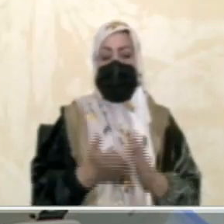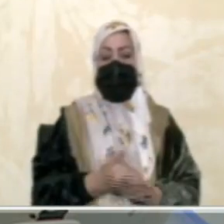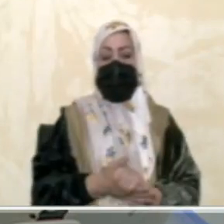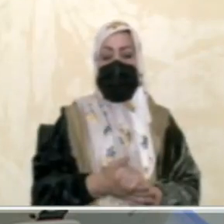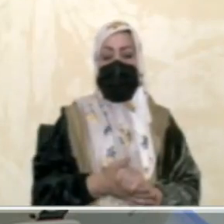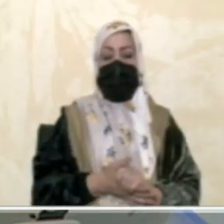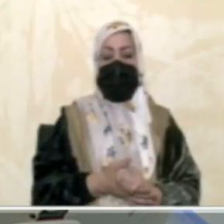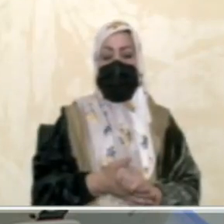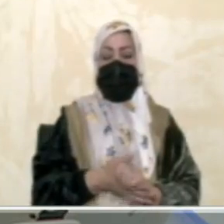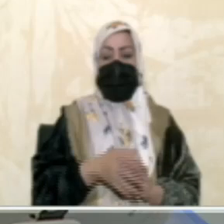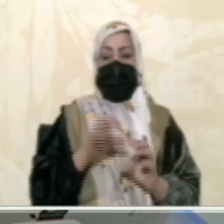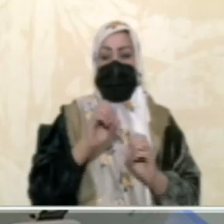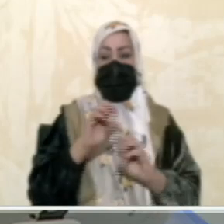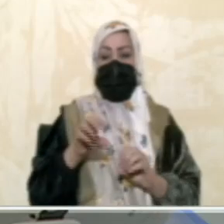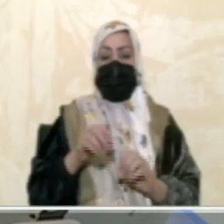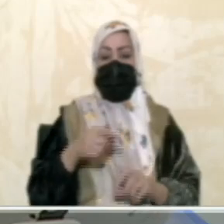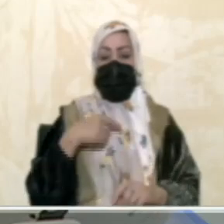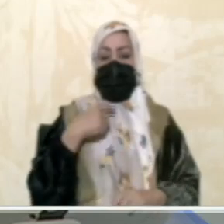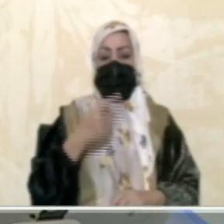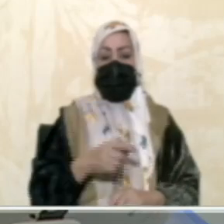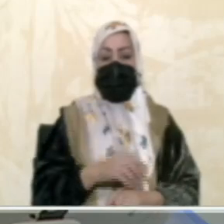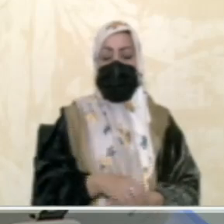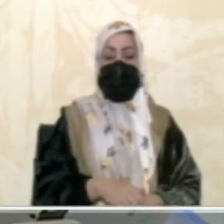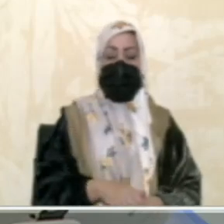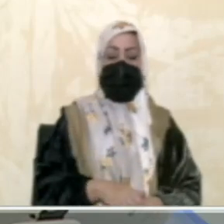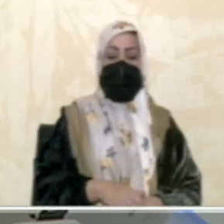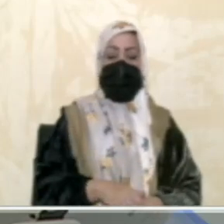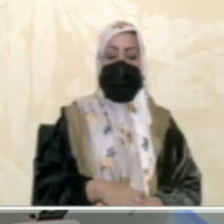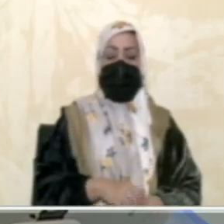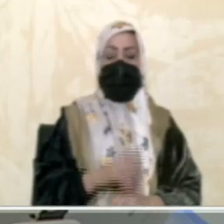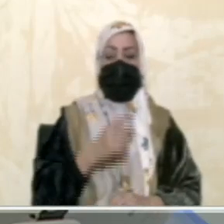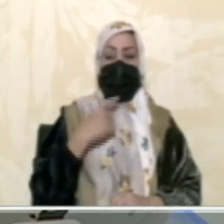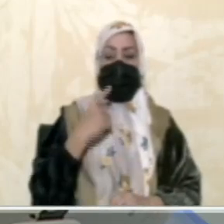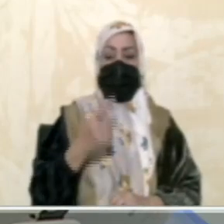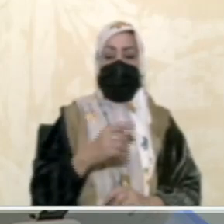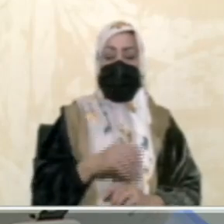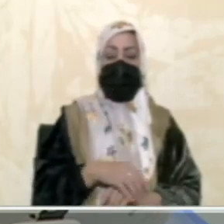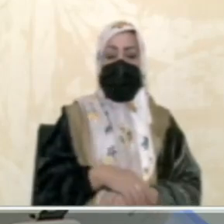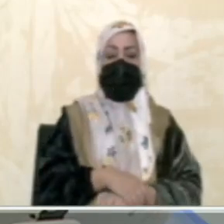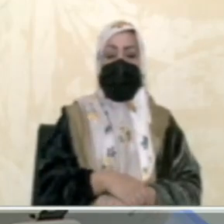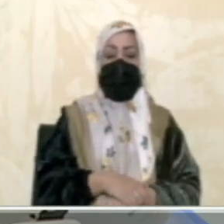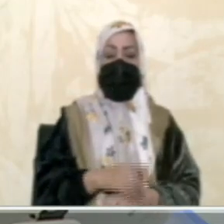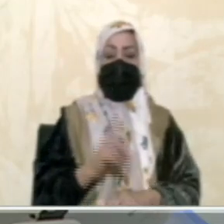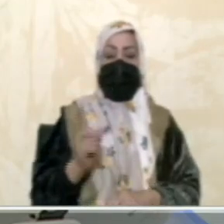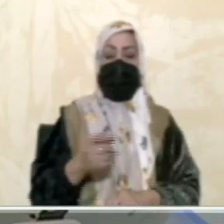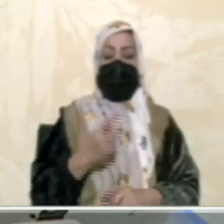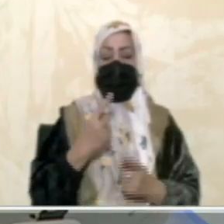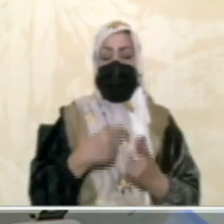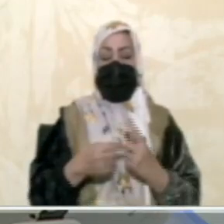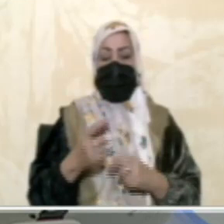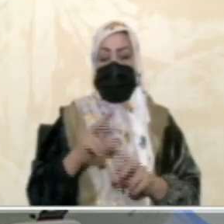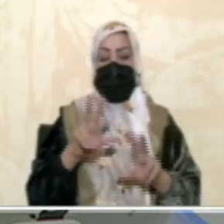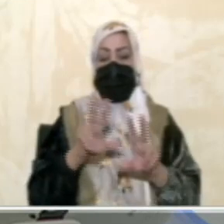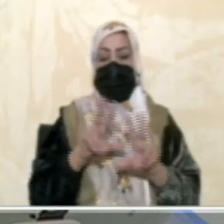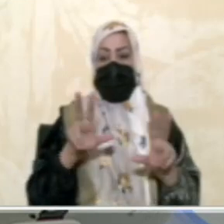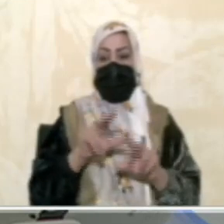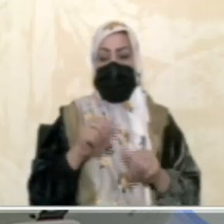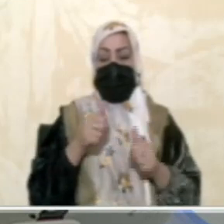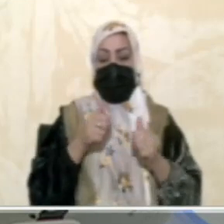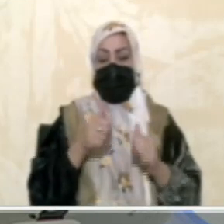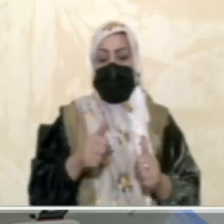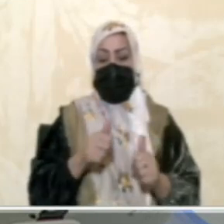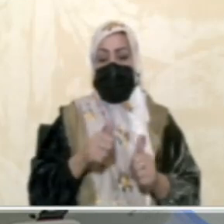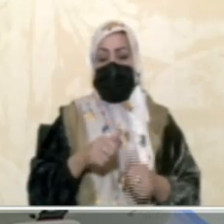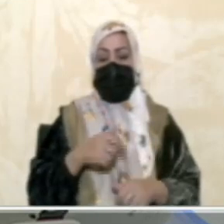ويونس من مصراته وهذا الامر الذي تقوم به قناه التناصح ينبغي ان تحذوا حذوه يعني كل